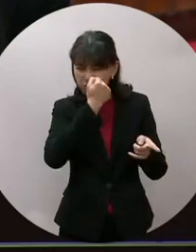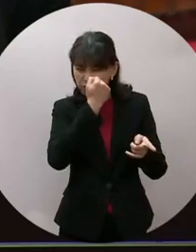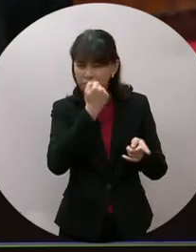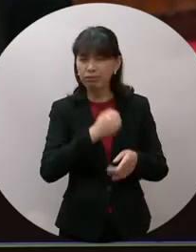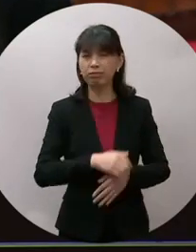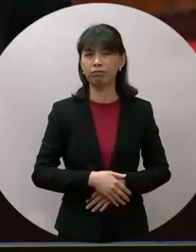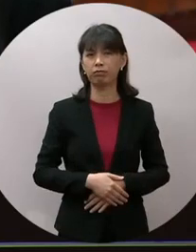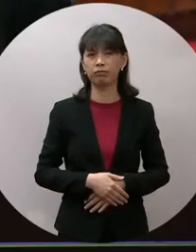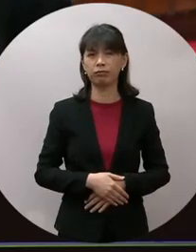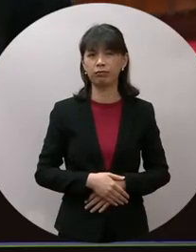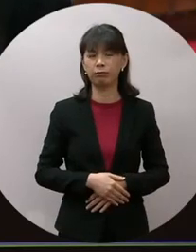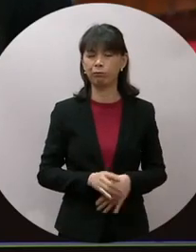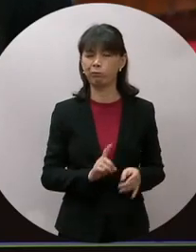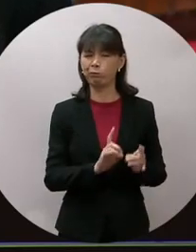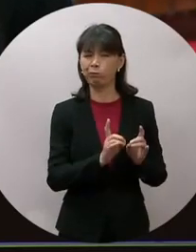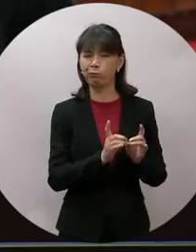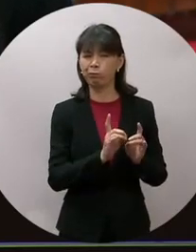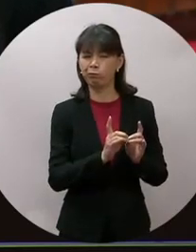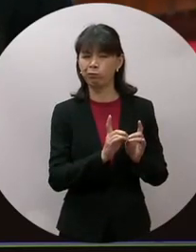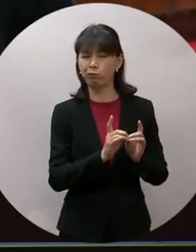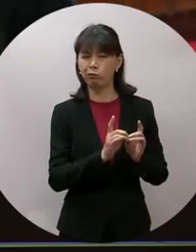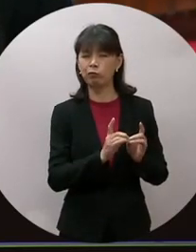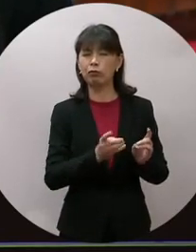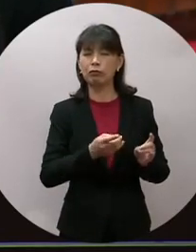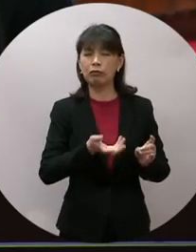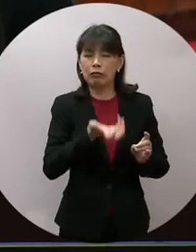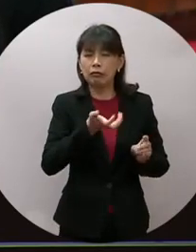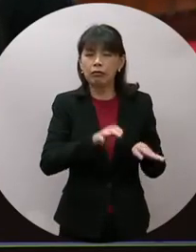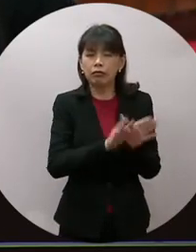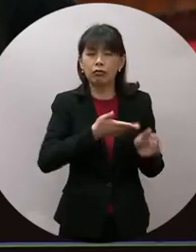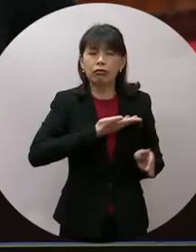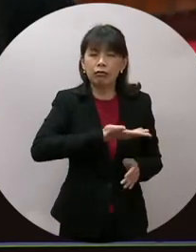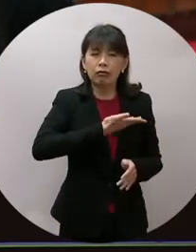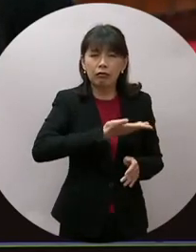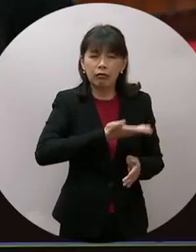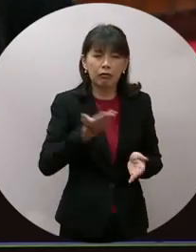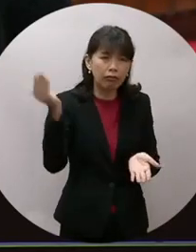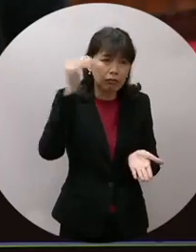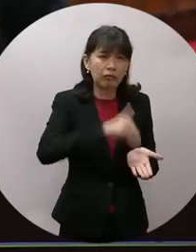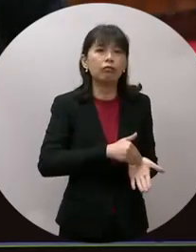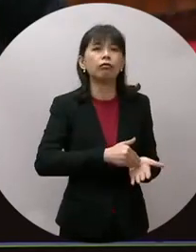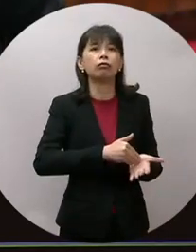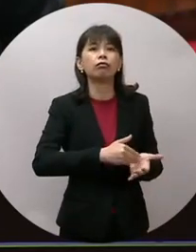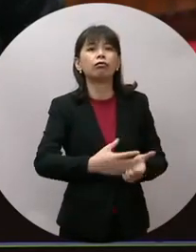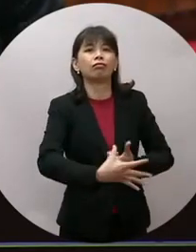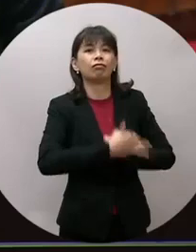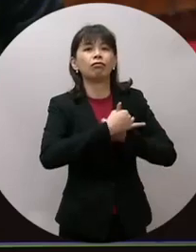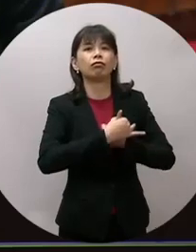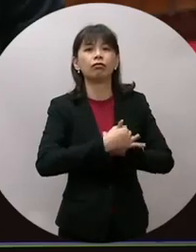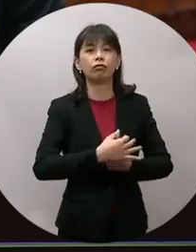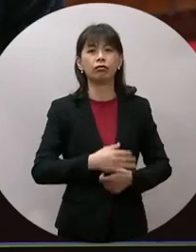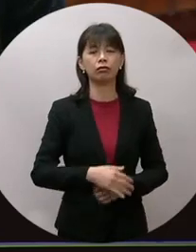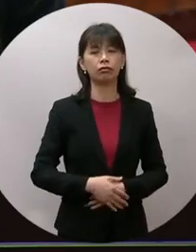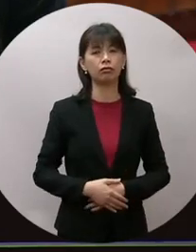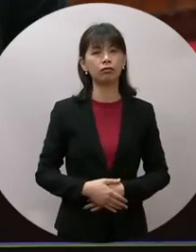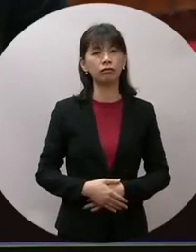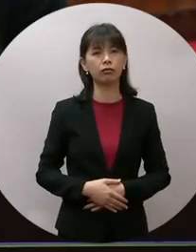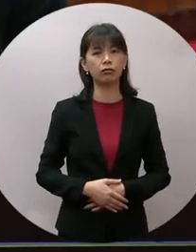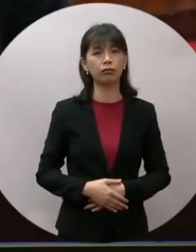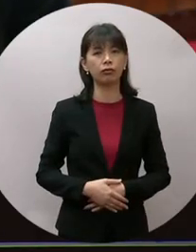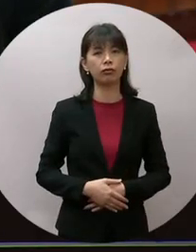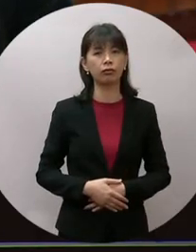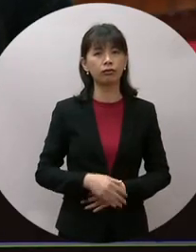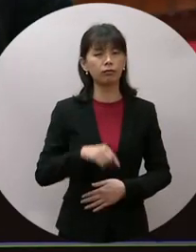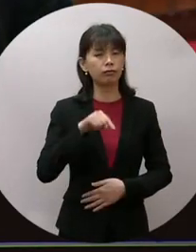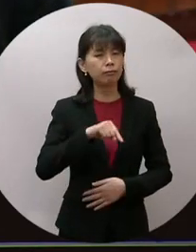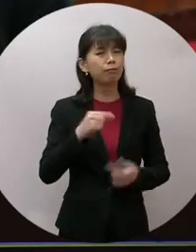做大，然后进来套牢，最后呢做技术性的封杀。可是这样的一个言论就好